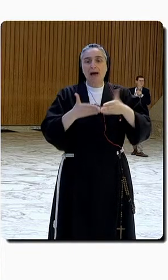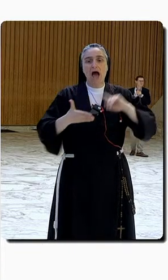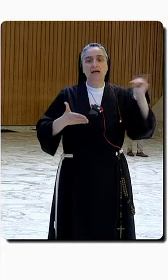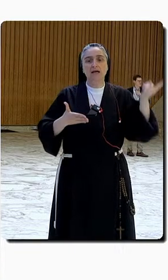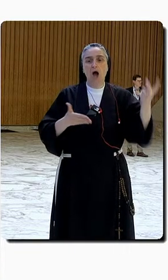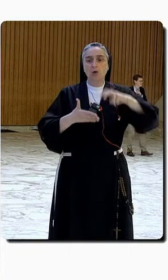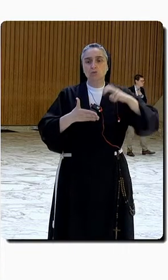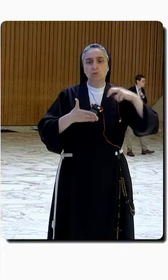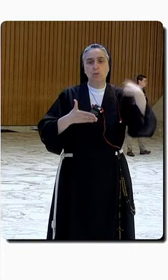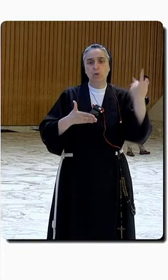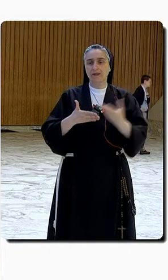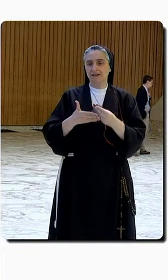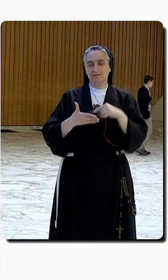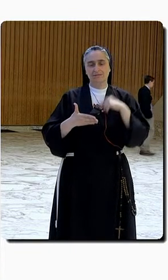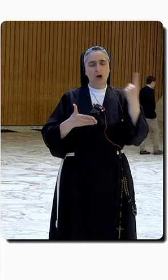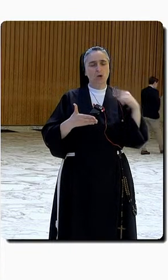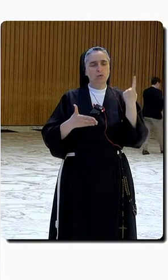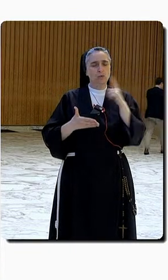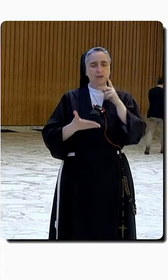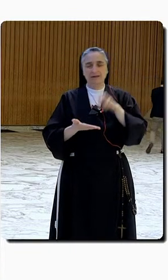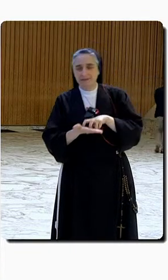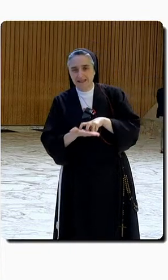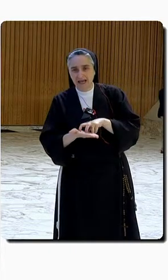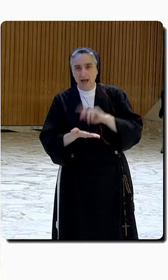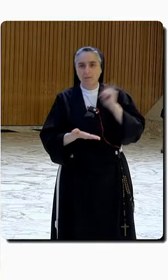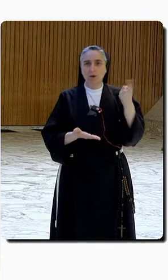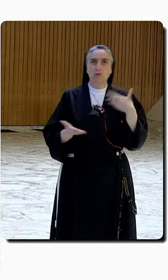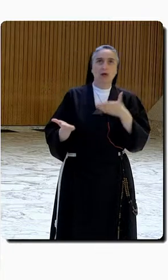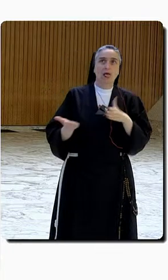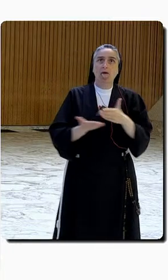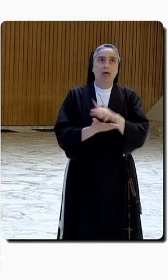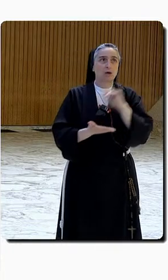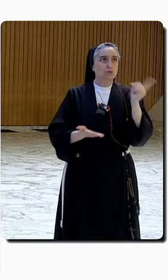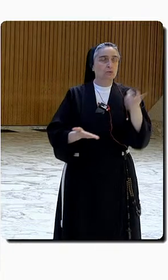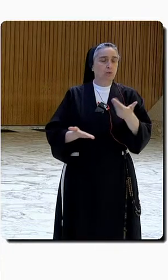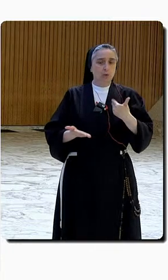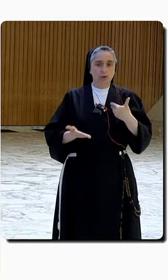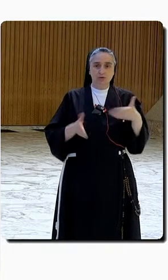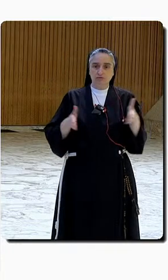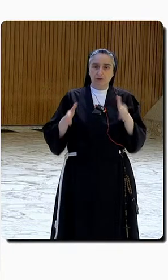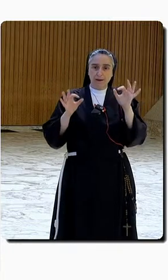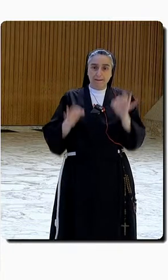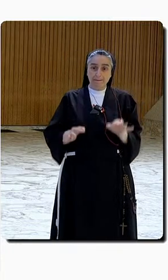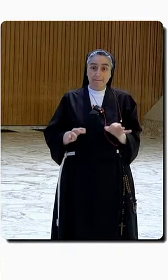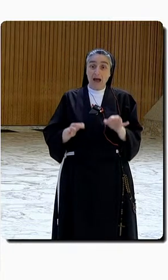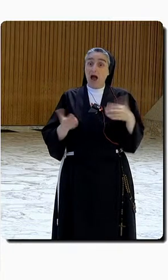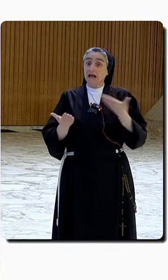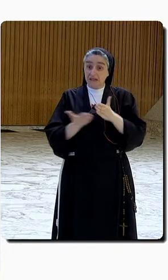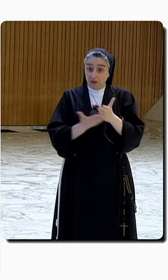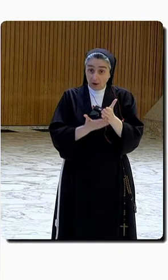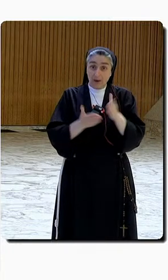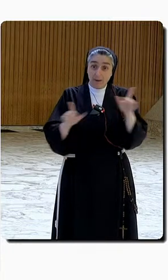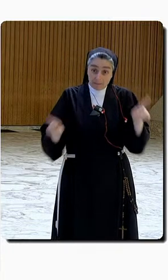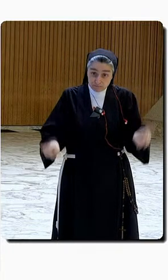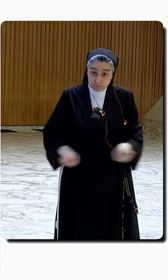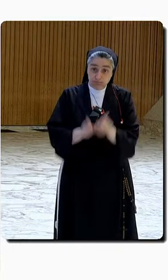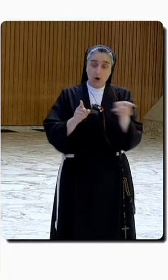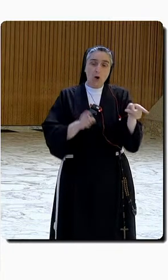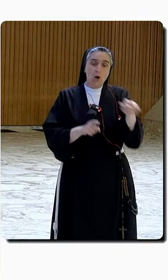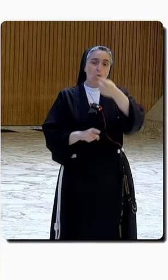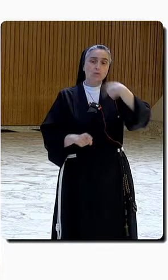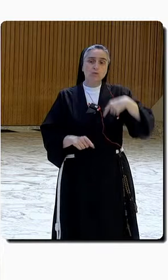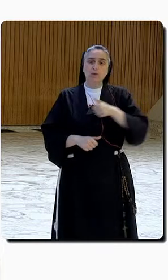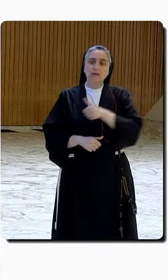barca, tutti fragili e disorientati, ma nello stesso tempo importati